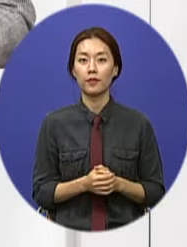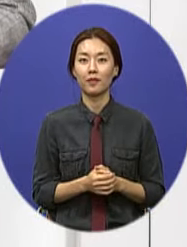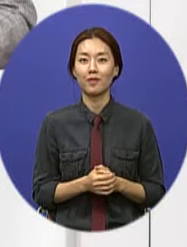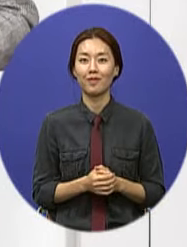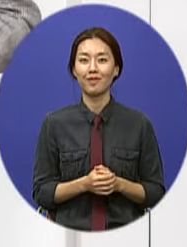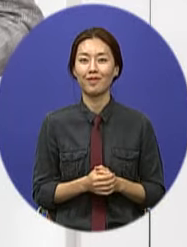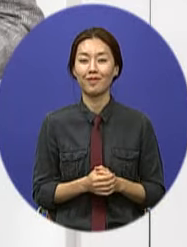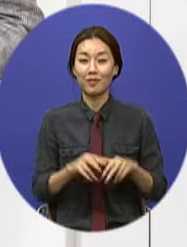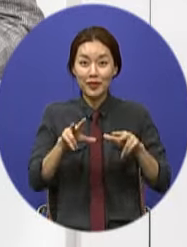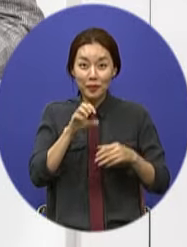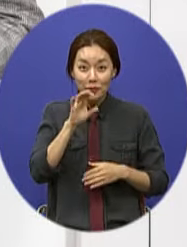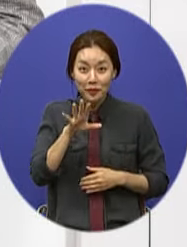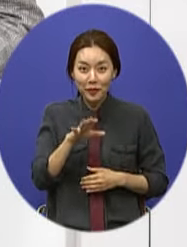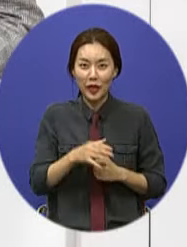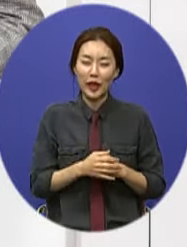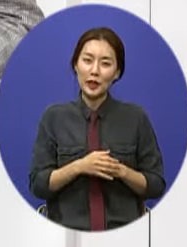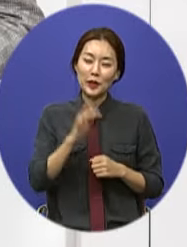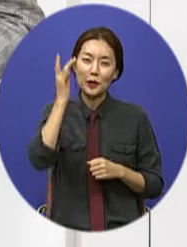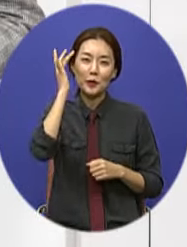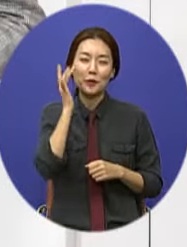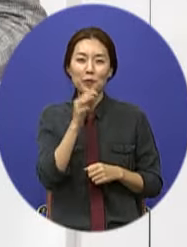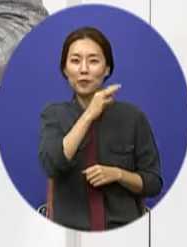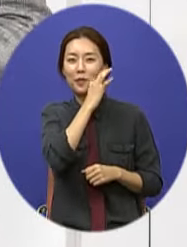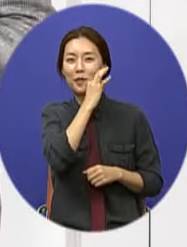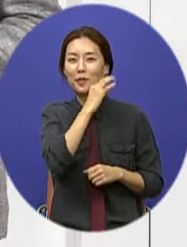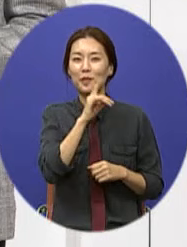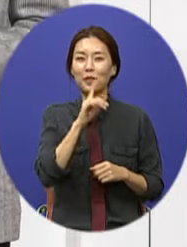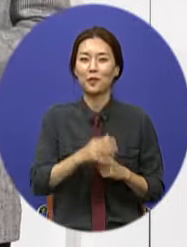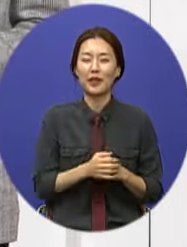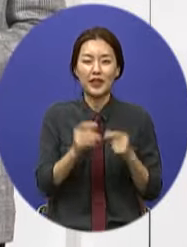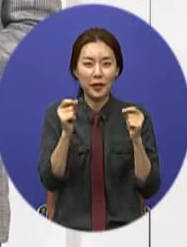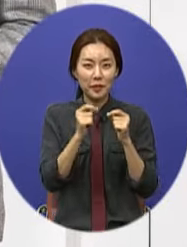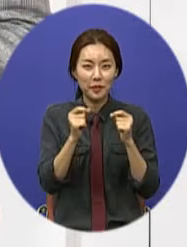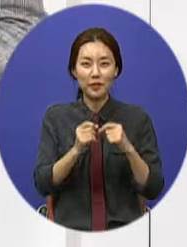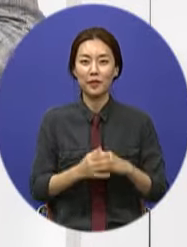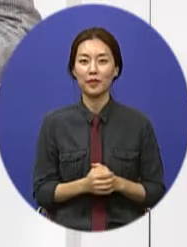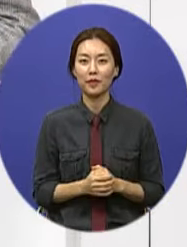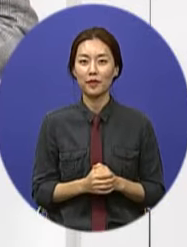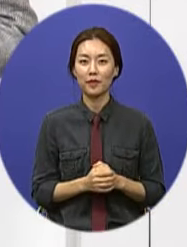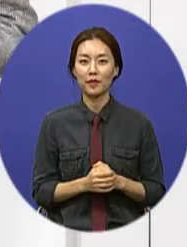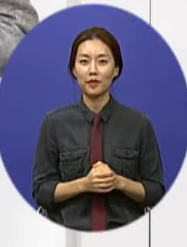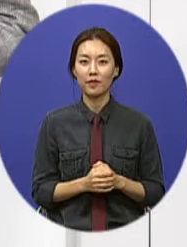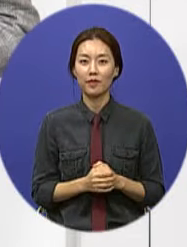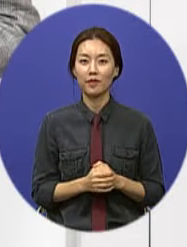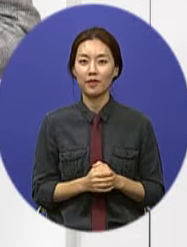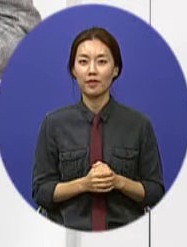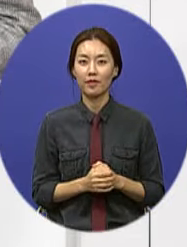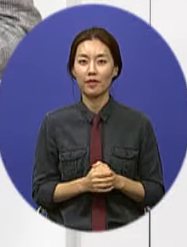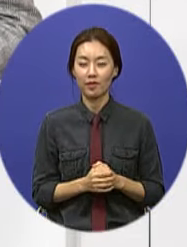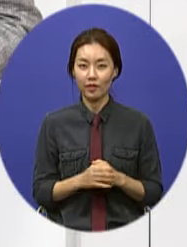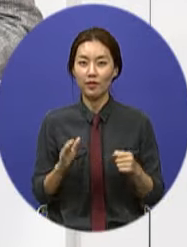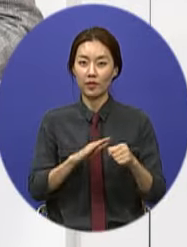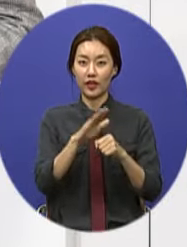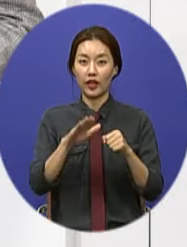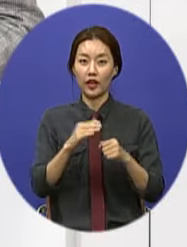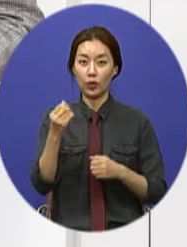아하, 지금 말해 이거 또 하려니까 또 쑥스럽네요. 아, 짧게 짧게. 예. 예. 그래